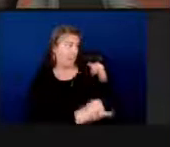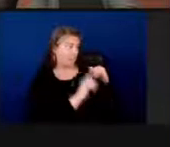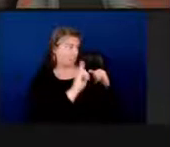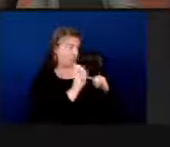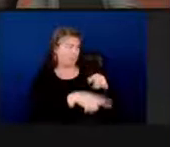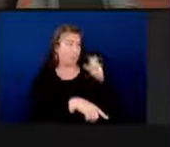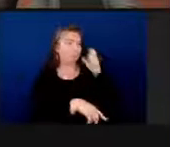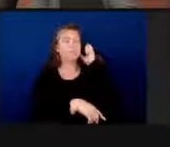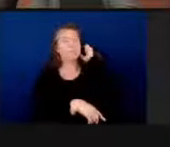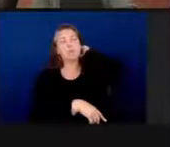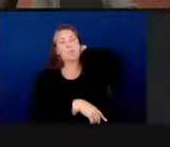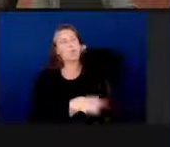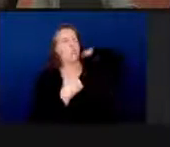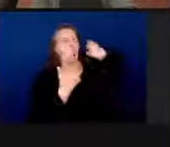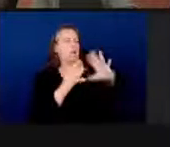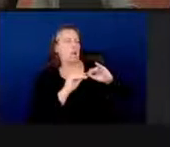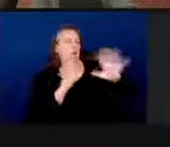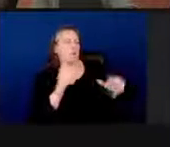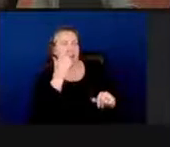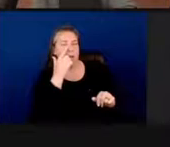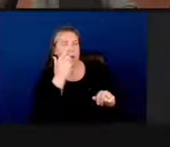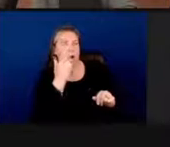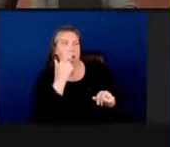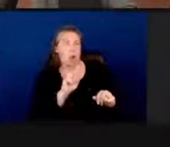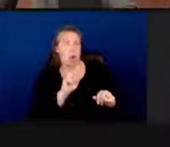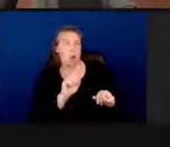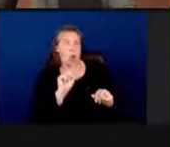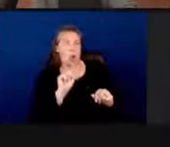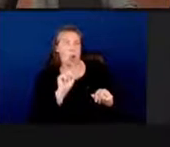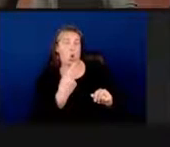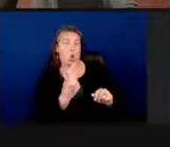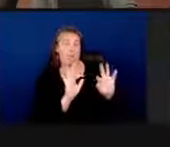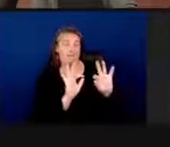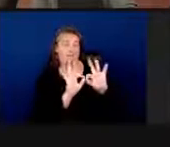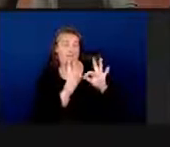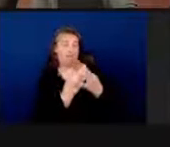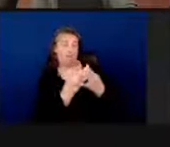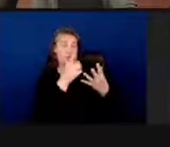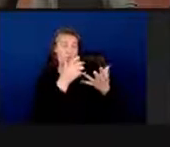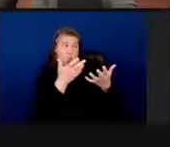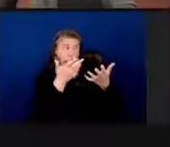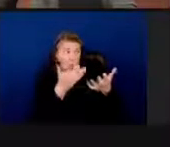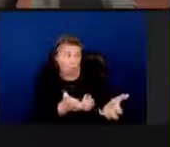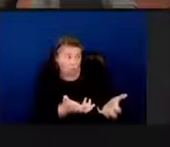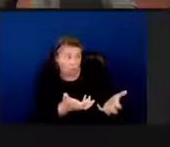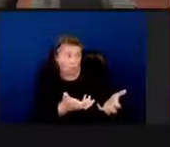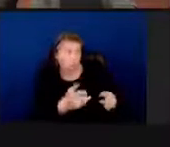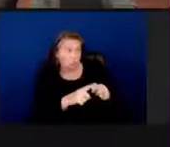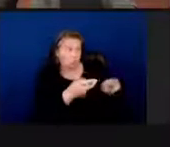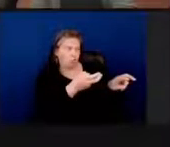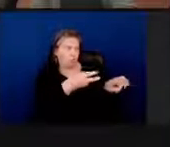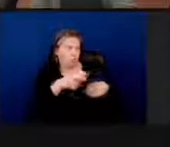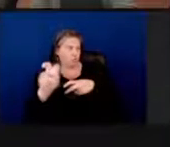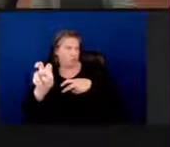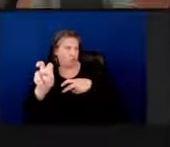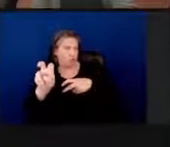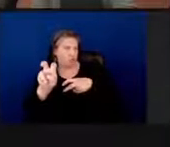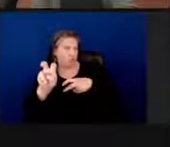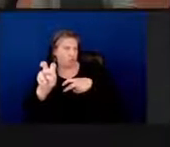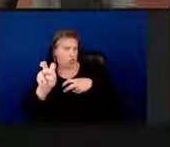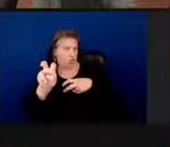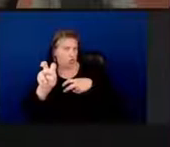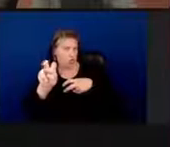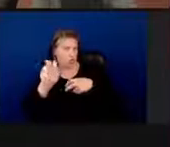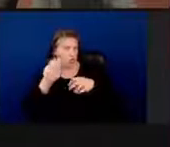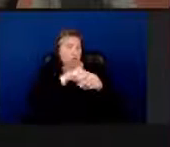الأخير فقط للتوضيح، فقط العائلات التي تريد الانتقال